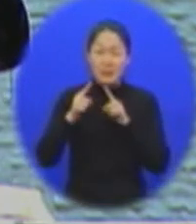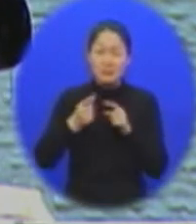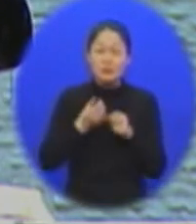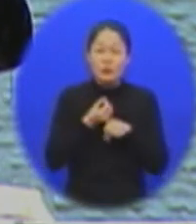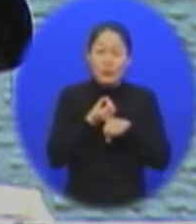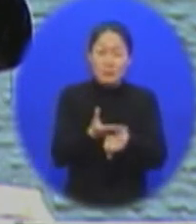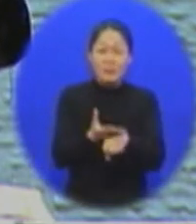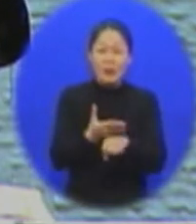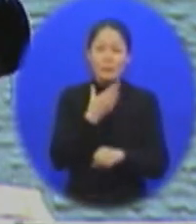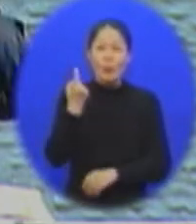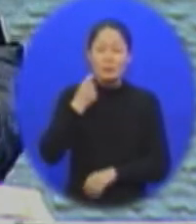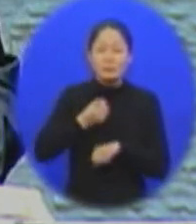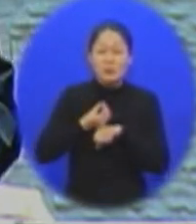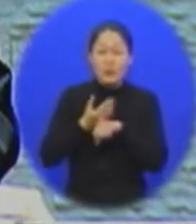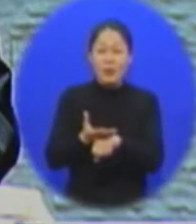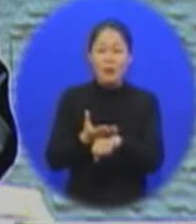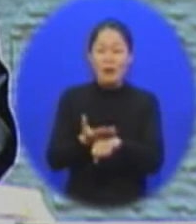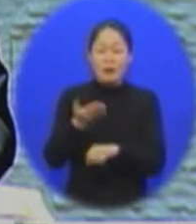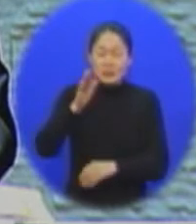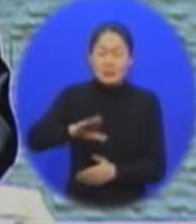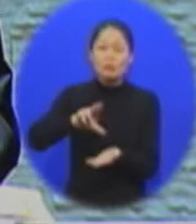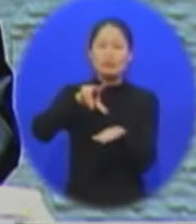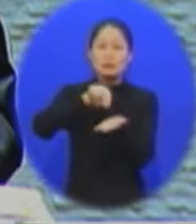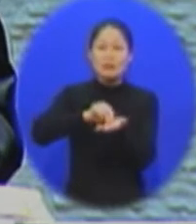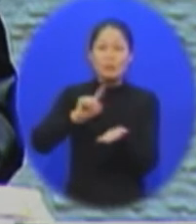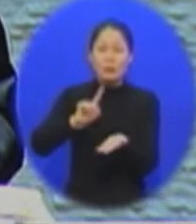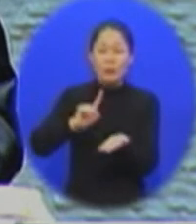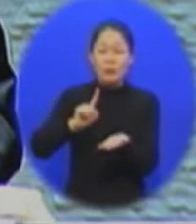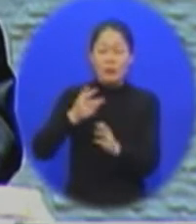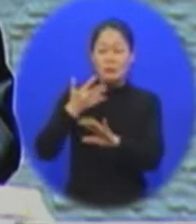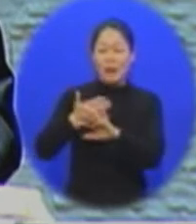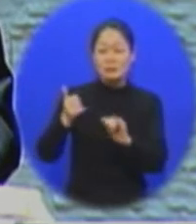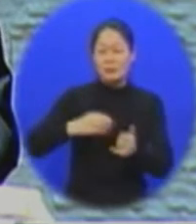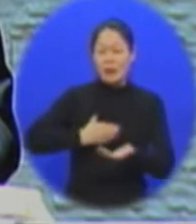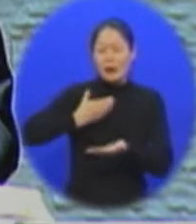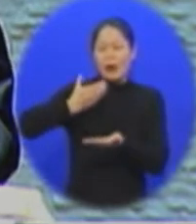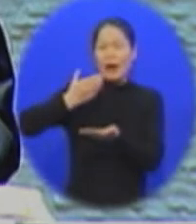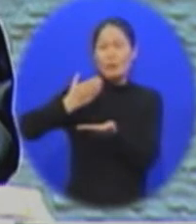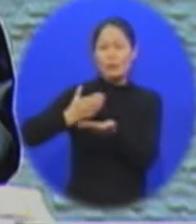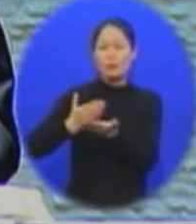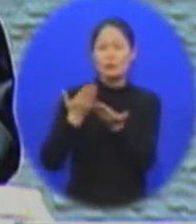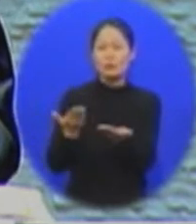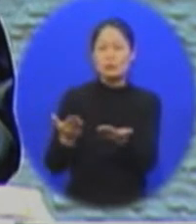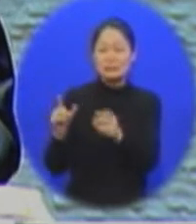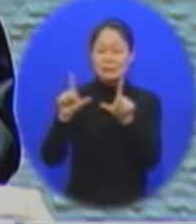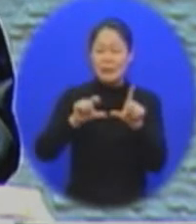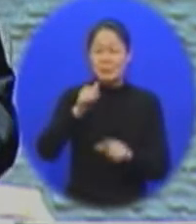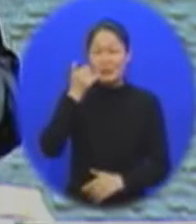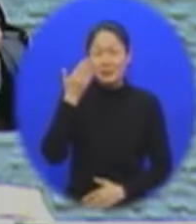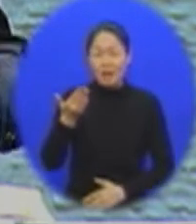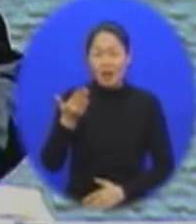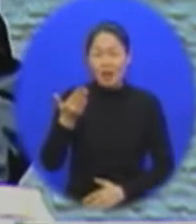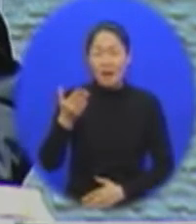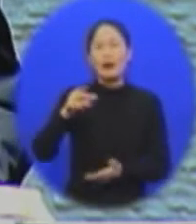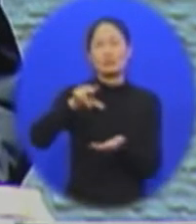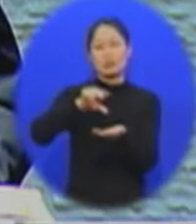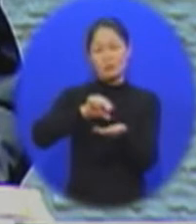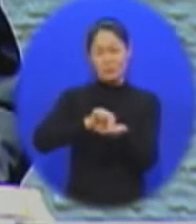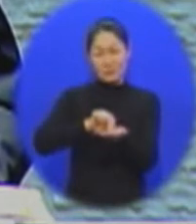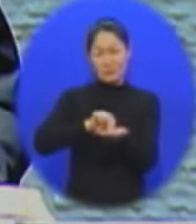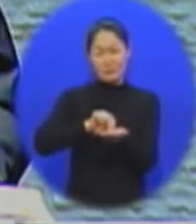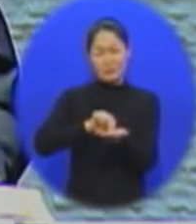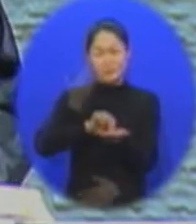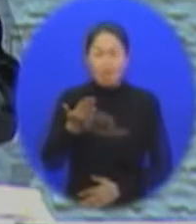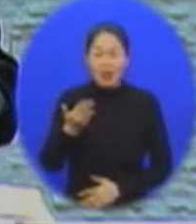전 해요 그러나 문제는 다른 사람을 감동시키는 삶이 있는가 하는 게 문제죠